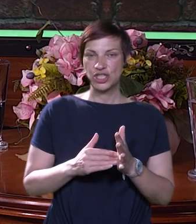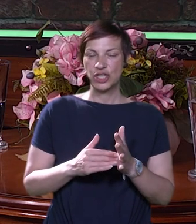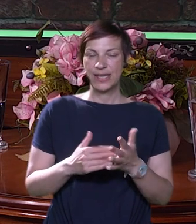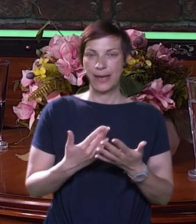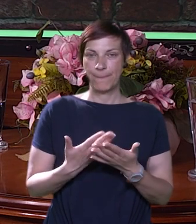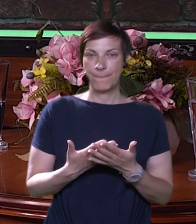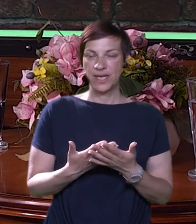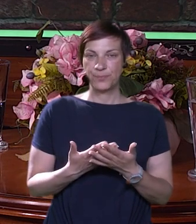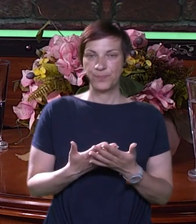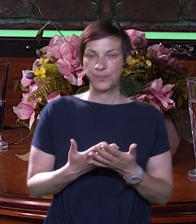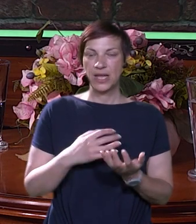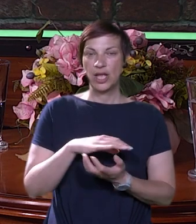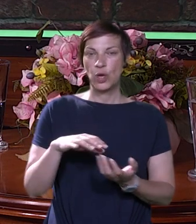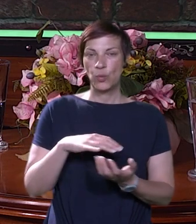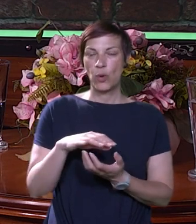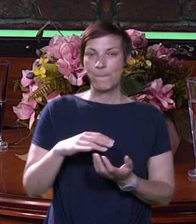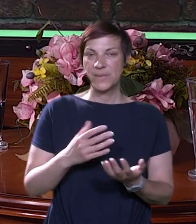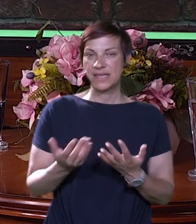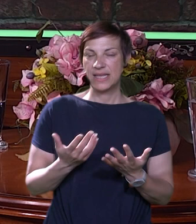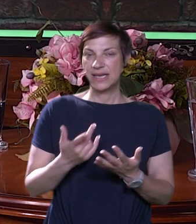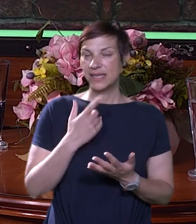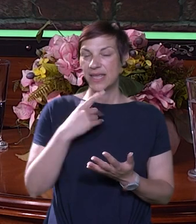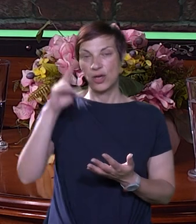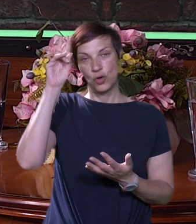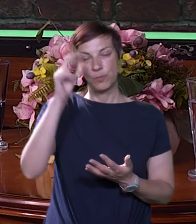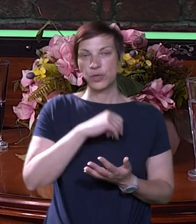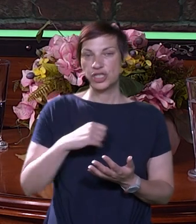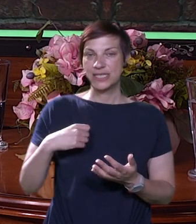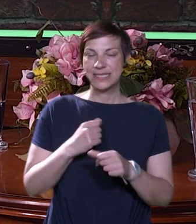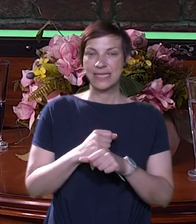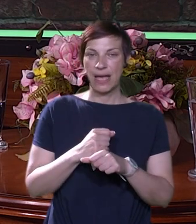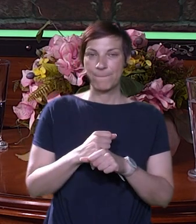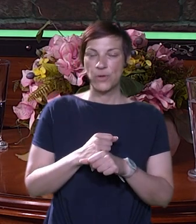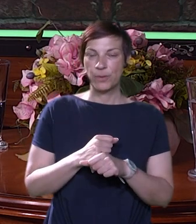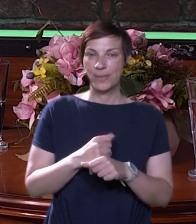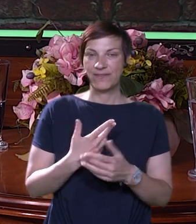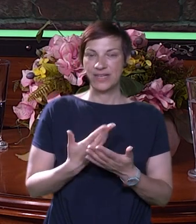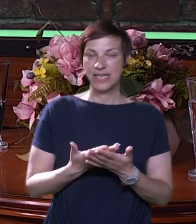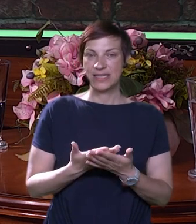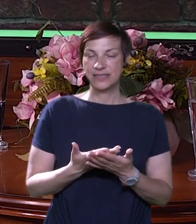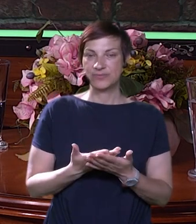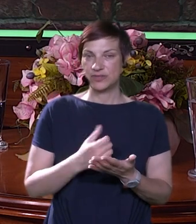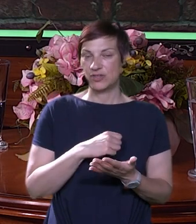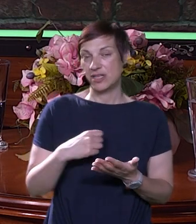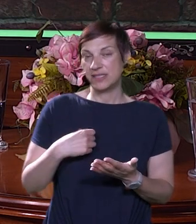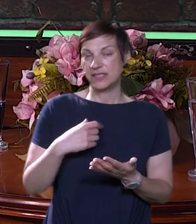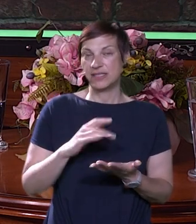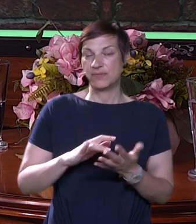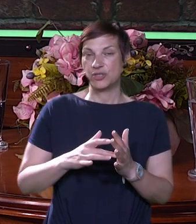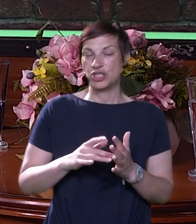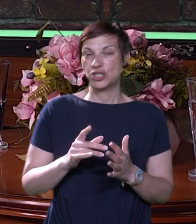što treba po potrebi. U obitelji gdje neko može sam obavljati nešto, mislim, onda obavi se